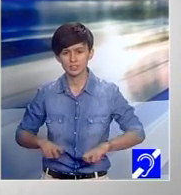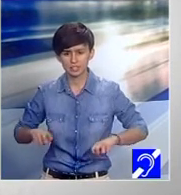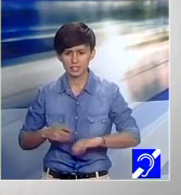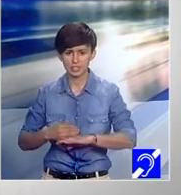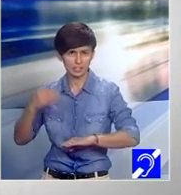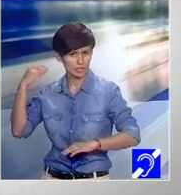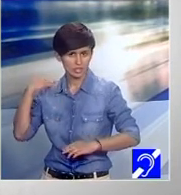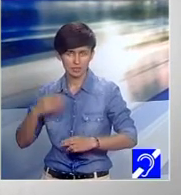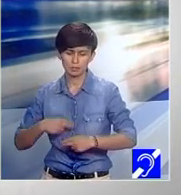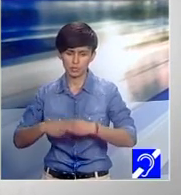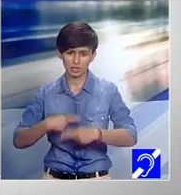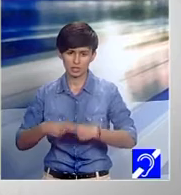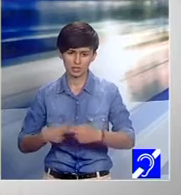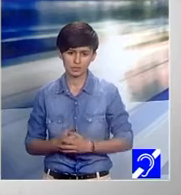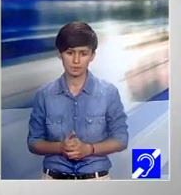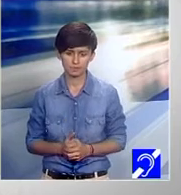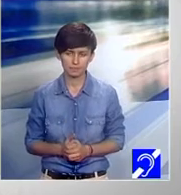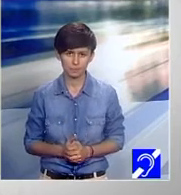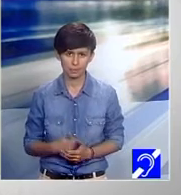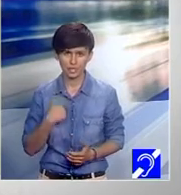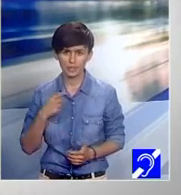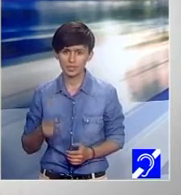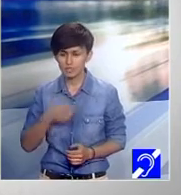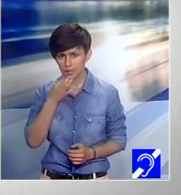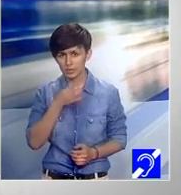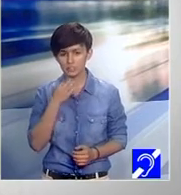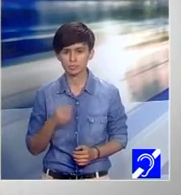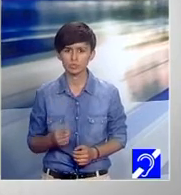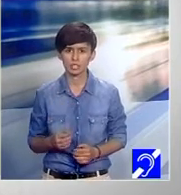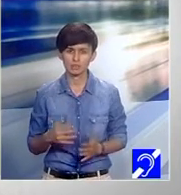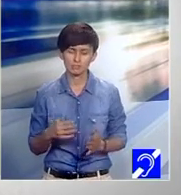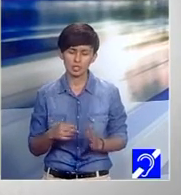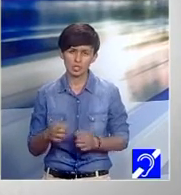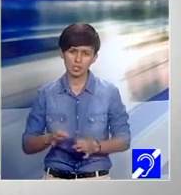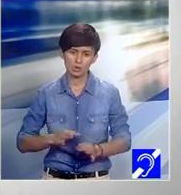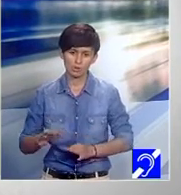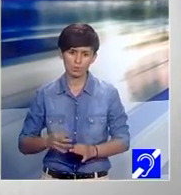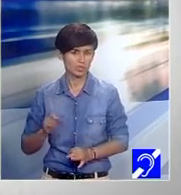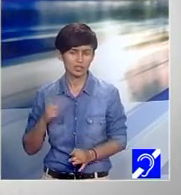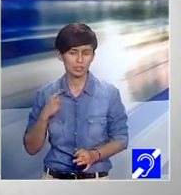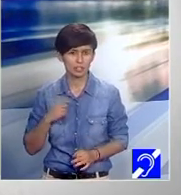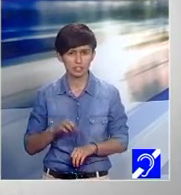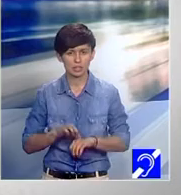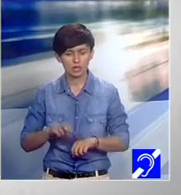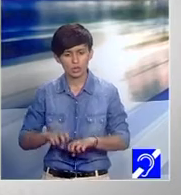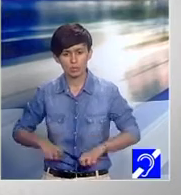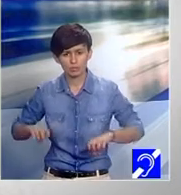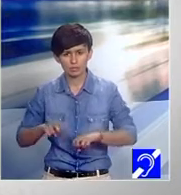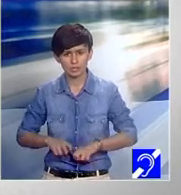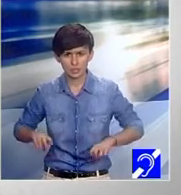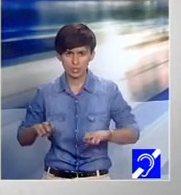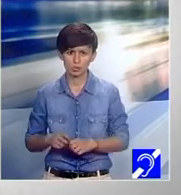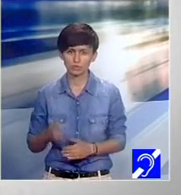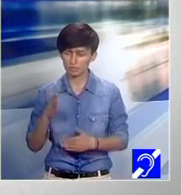Pe de o parte, trebuie să spun că o metodă screening nu este o metodă de diagnostic final. Deci este o